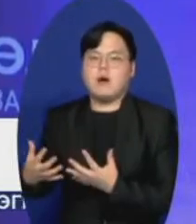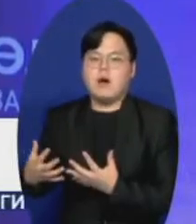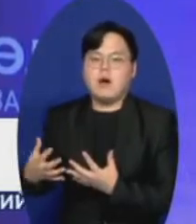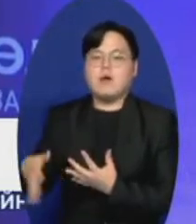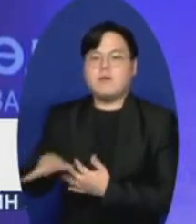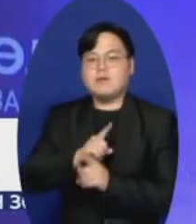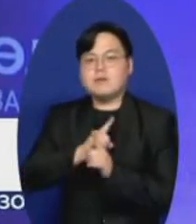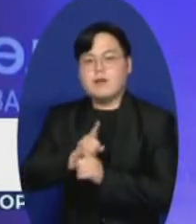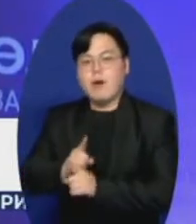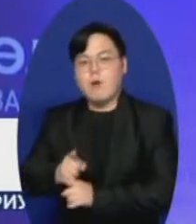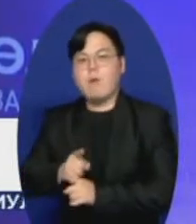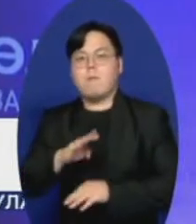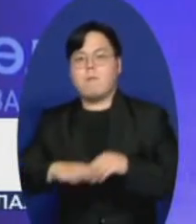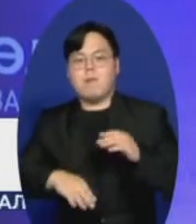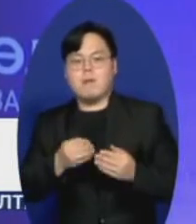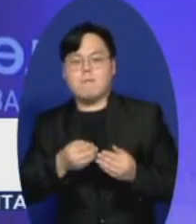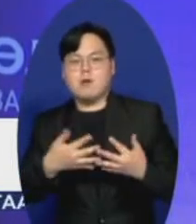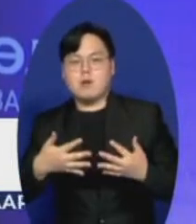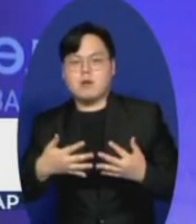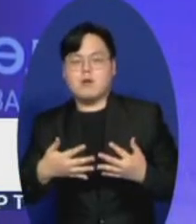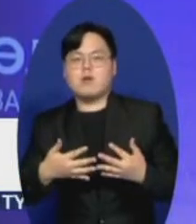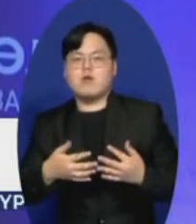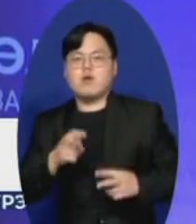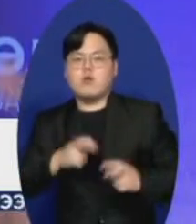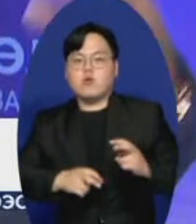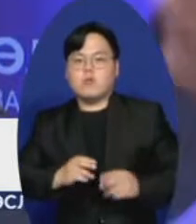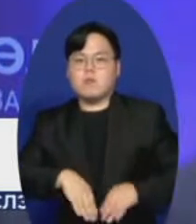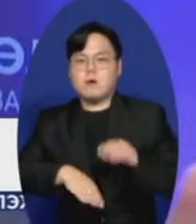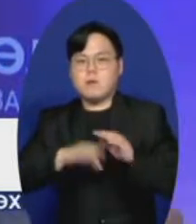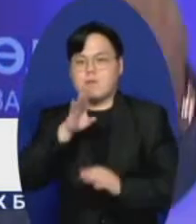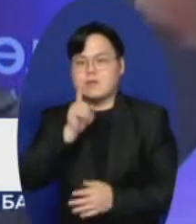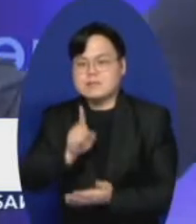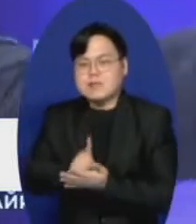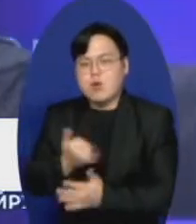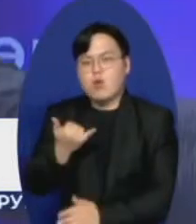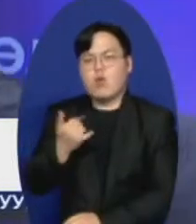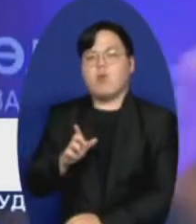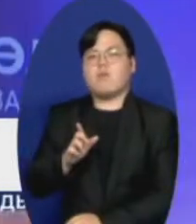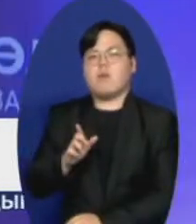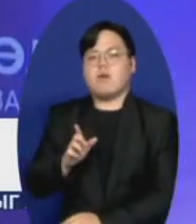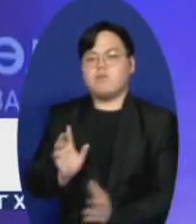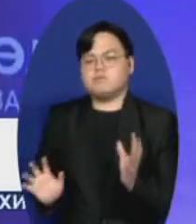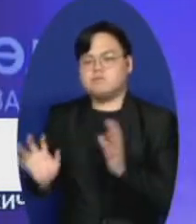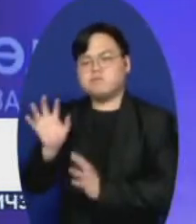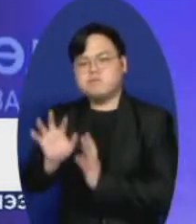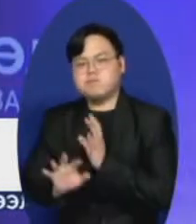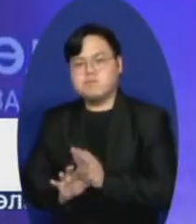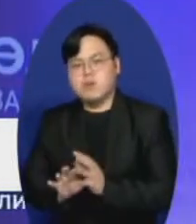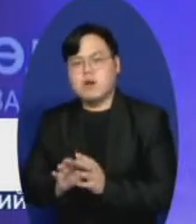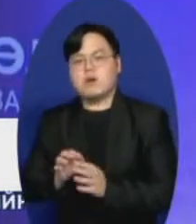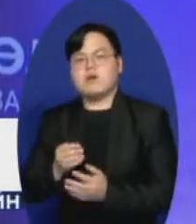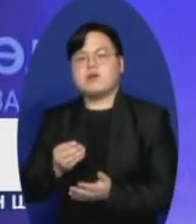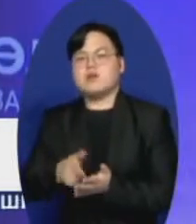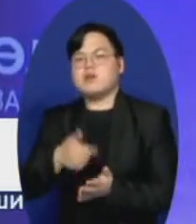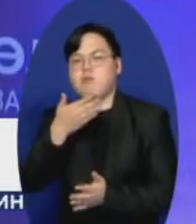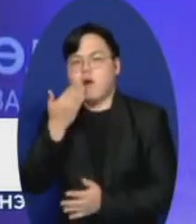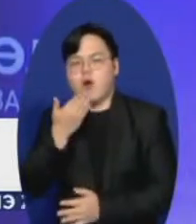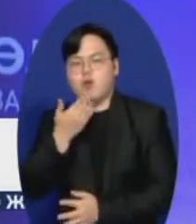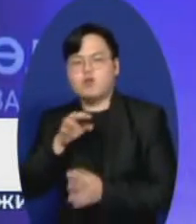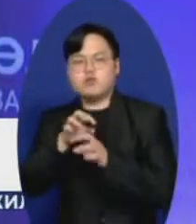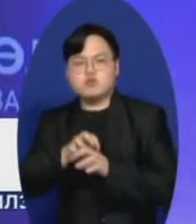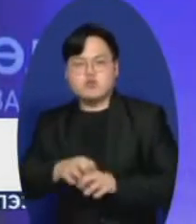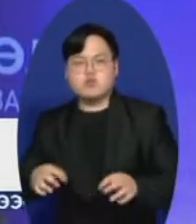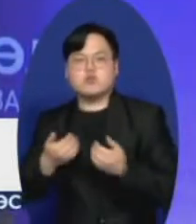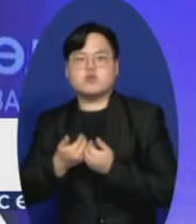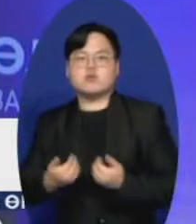дагуу бол одоо нэлээд хэдэн одоо барилгын материалын үйлдвэрлүүд баригдаад явах юм бол заавал Улаанбаатар хотод төвдөрсөн газар л байгаа юм уд хүнд үйлдвэрийн хот шинчэний аг үйлдвэр